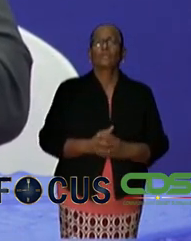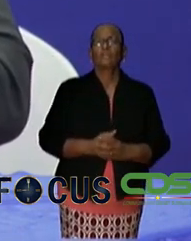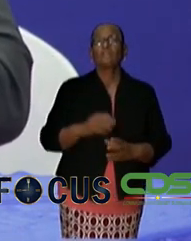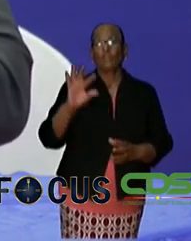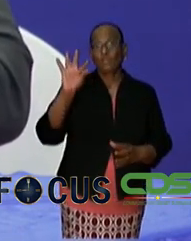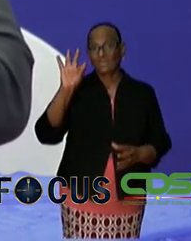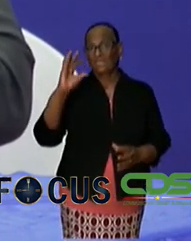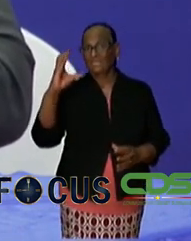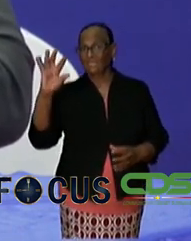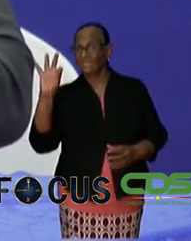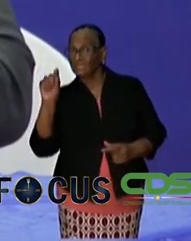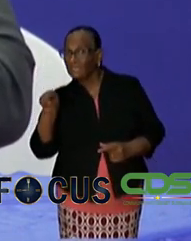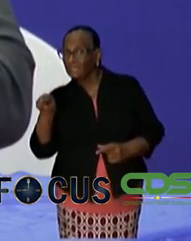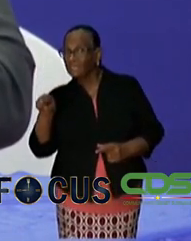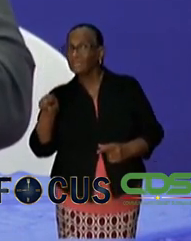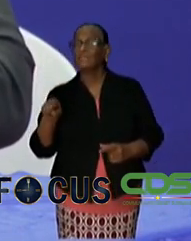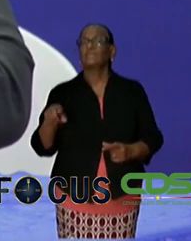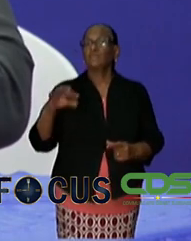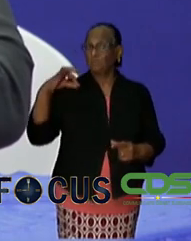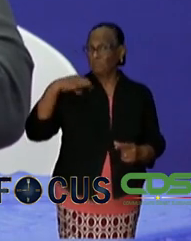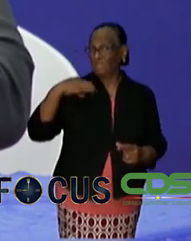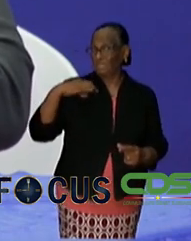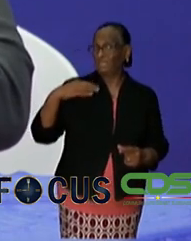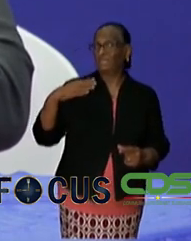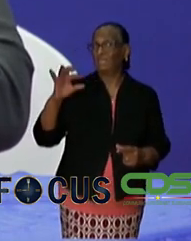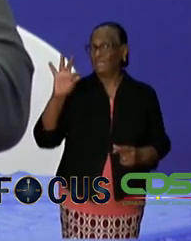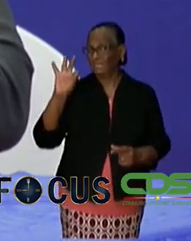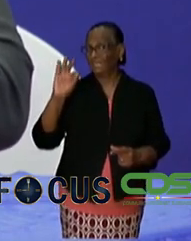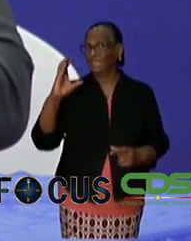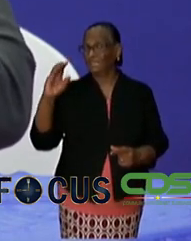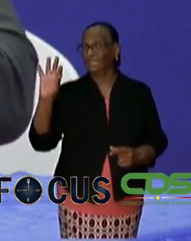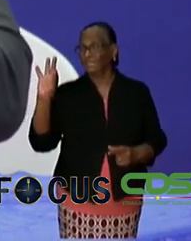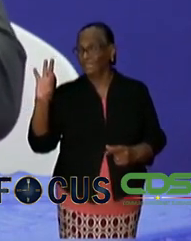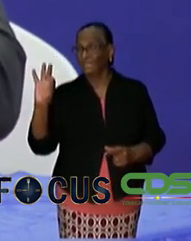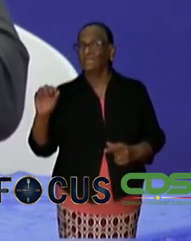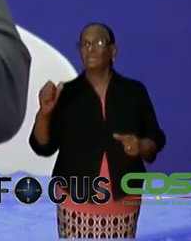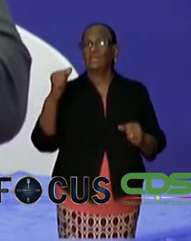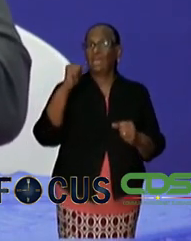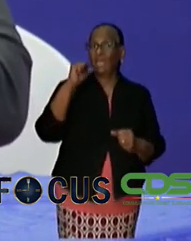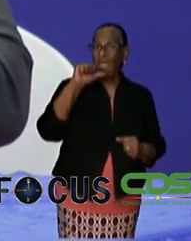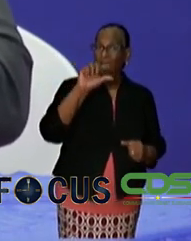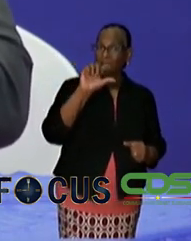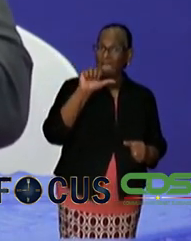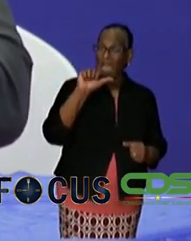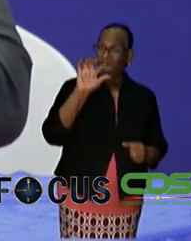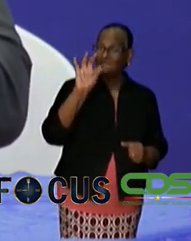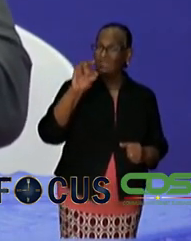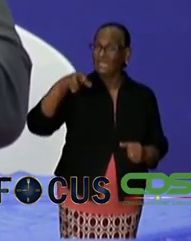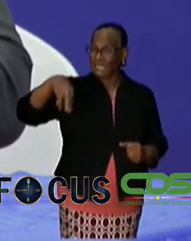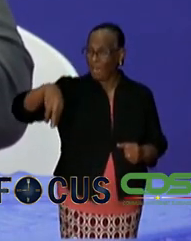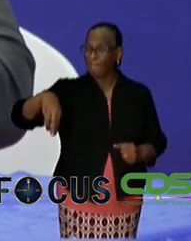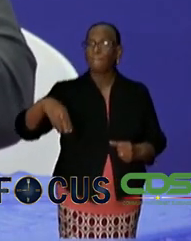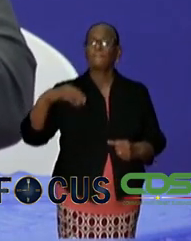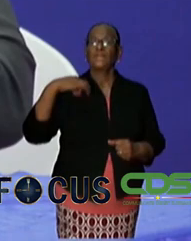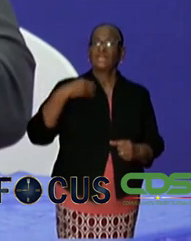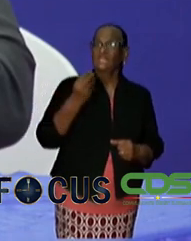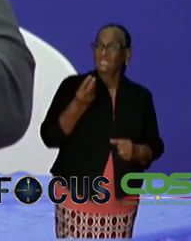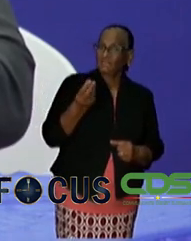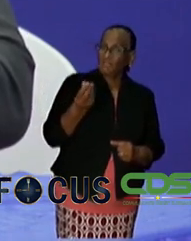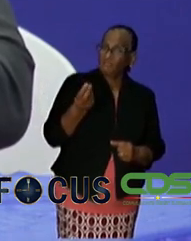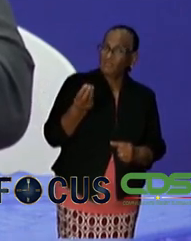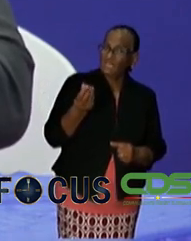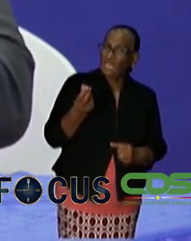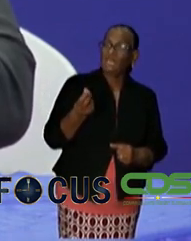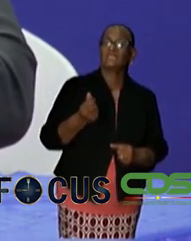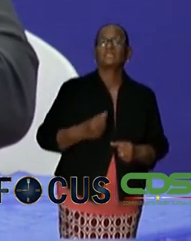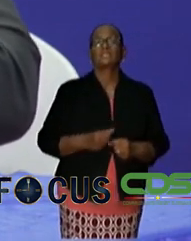TCT, het ministerie van Arbeid en minister van Financiën ad interim,